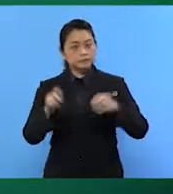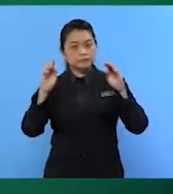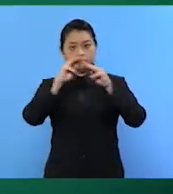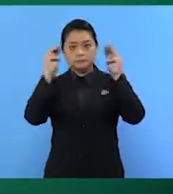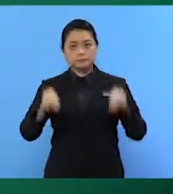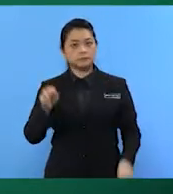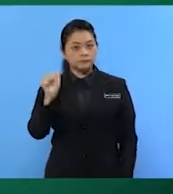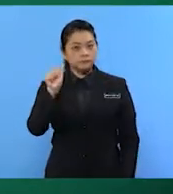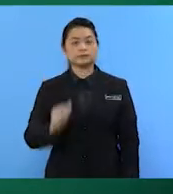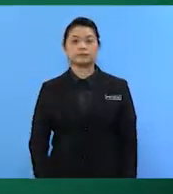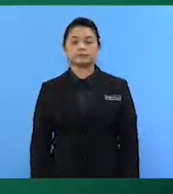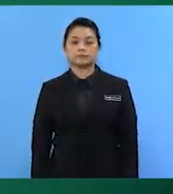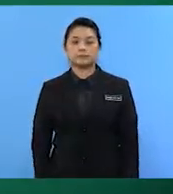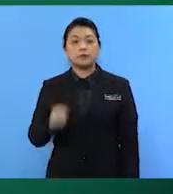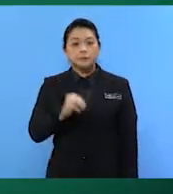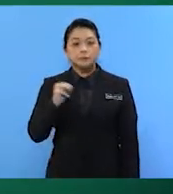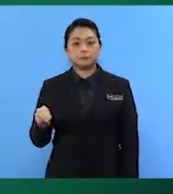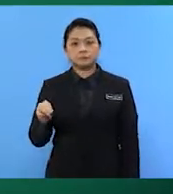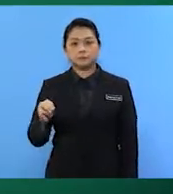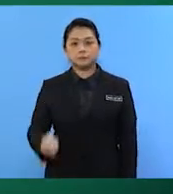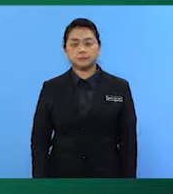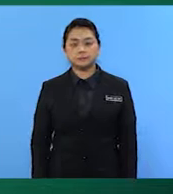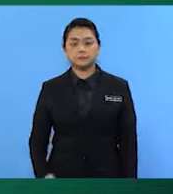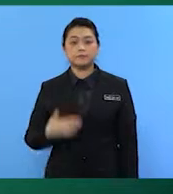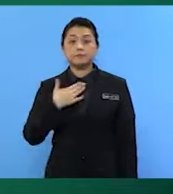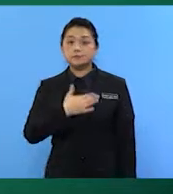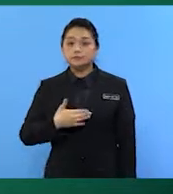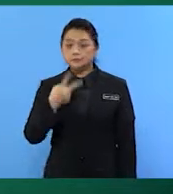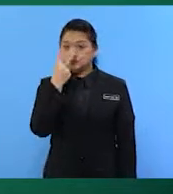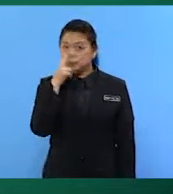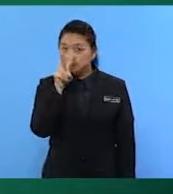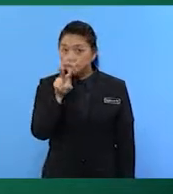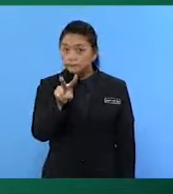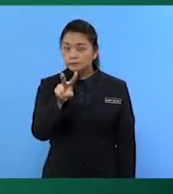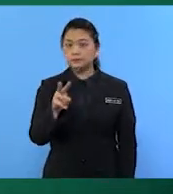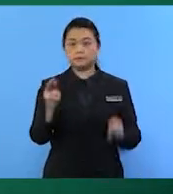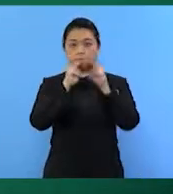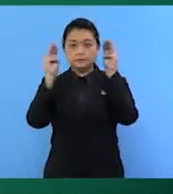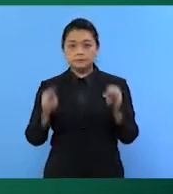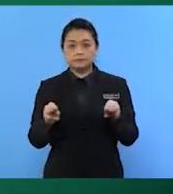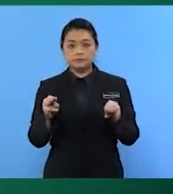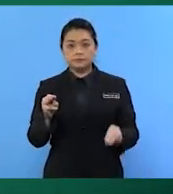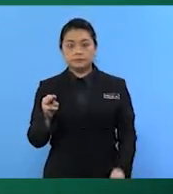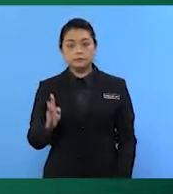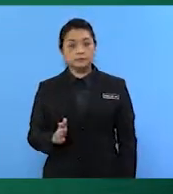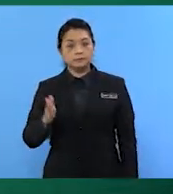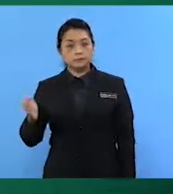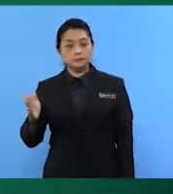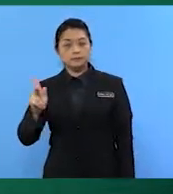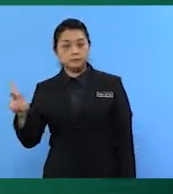A. Murid-murid, sila perhatikan matriks di sebelah kanan.